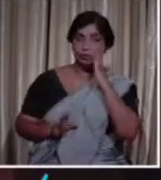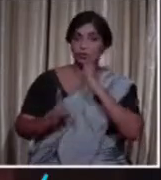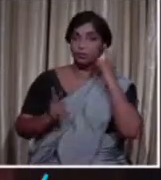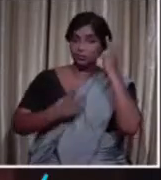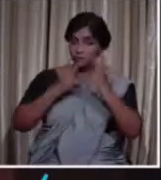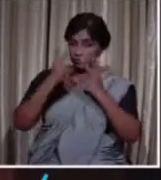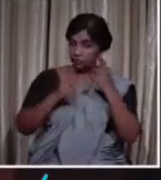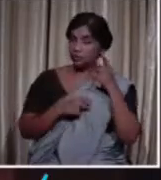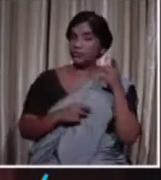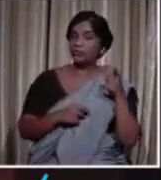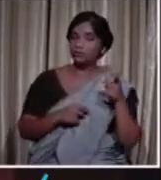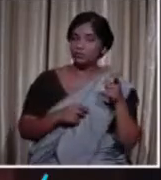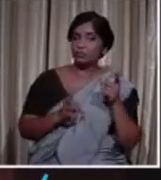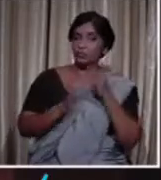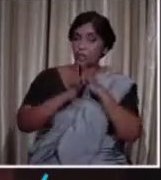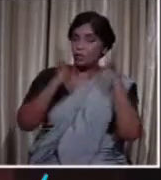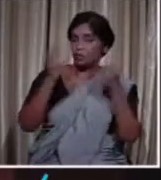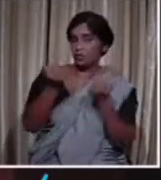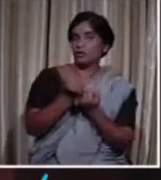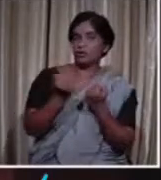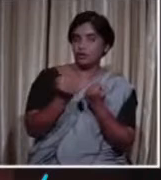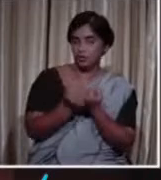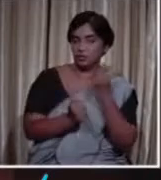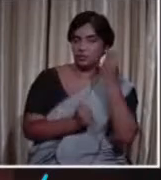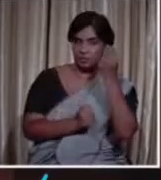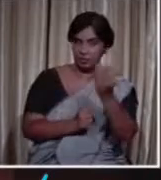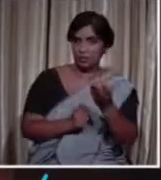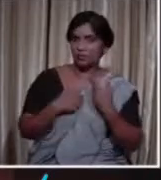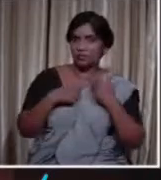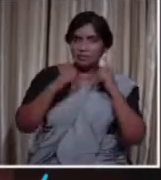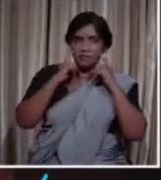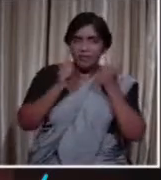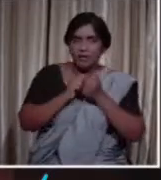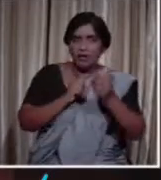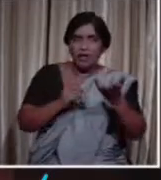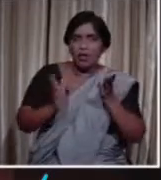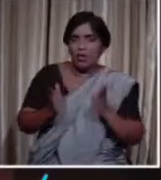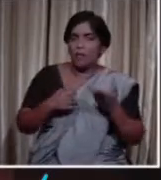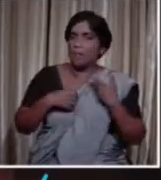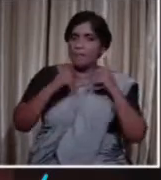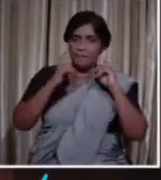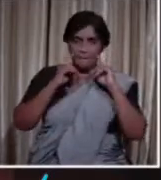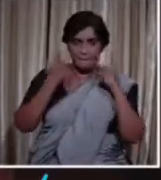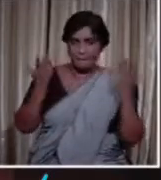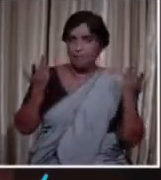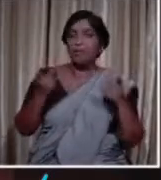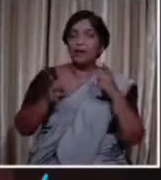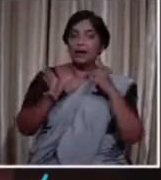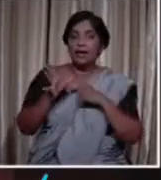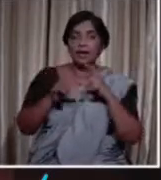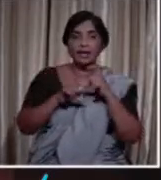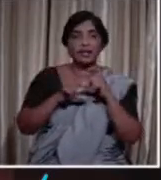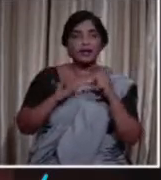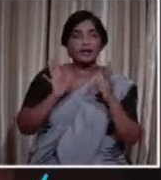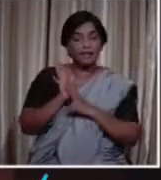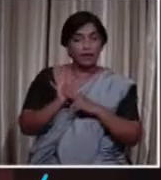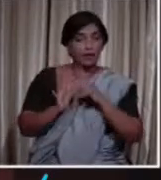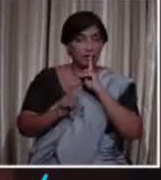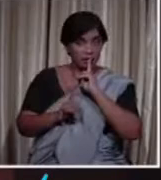ඉන්ඩස්ට්‍රි එකට ලොකු සහයෝගයක් ලබා දෙන්න මම දන්නේ ඒකට මොකක්ද වුණේ කියලා ADB එකට කතා කරාම